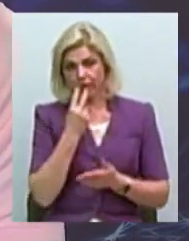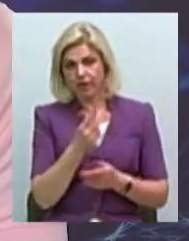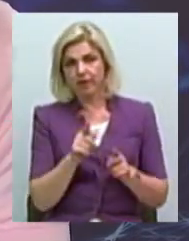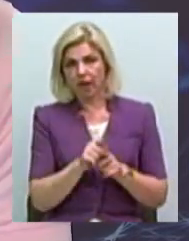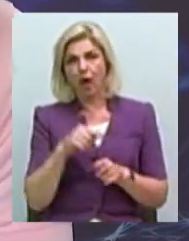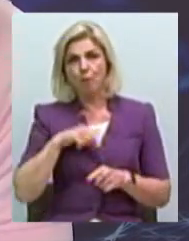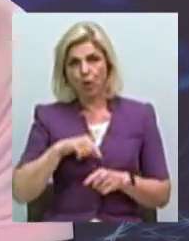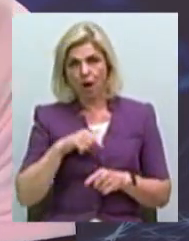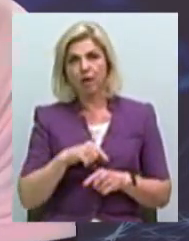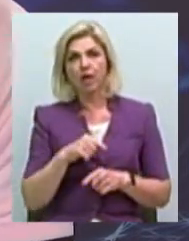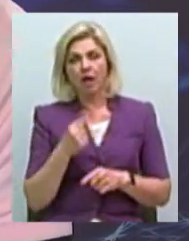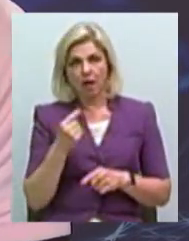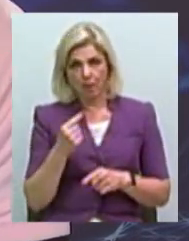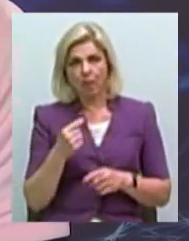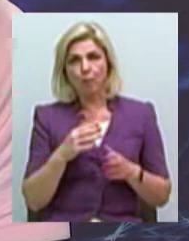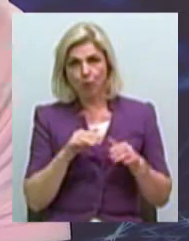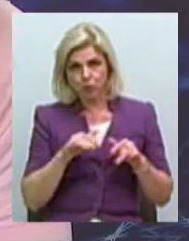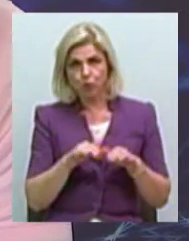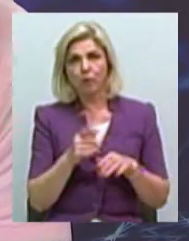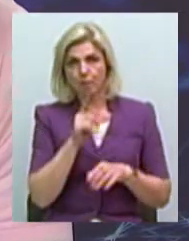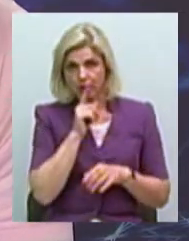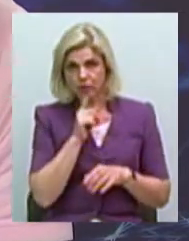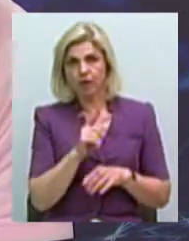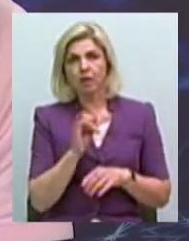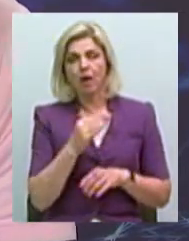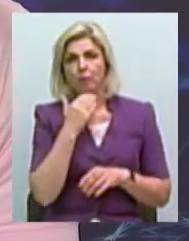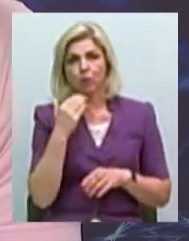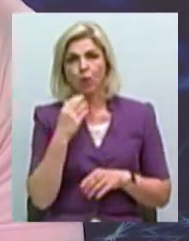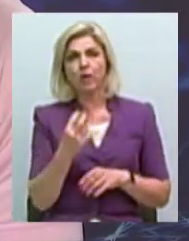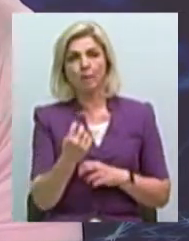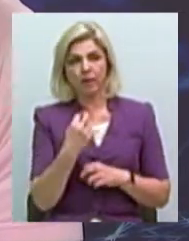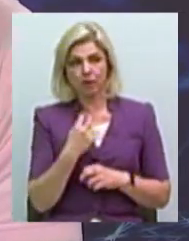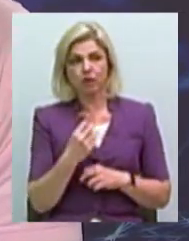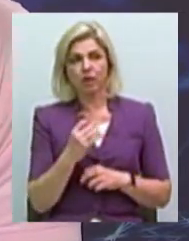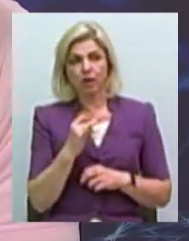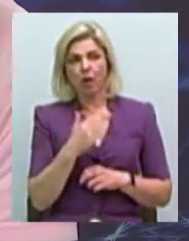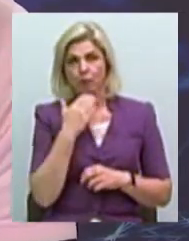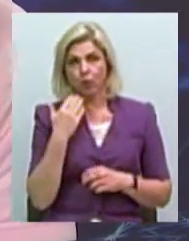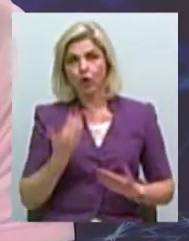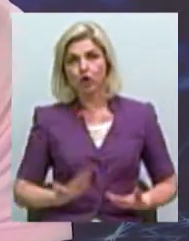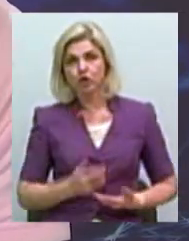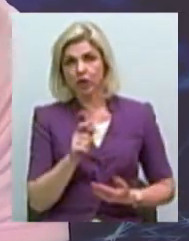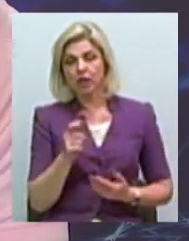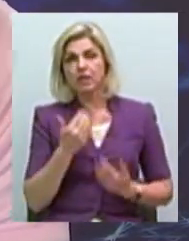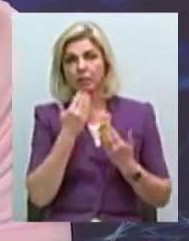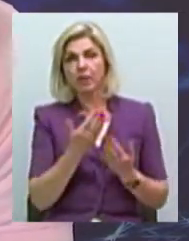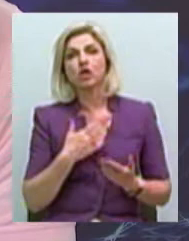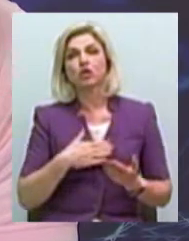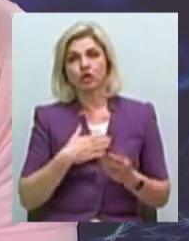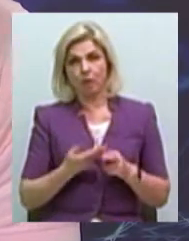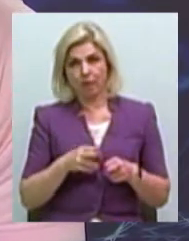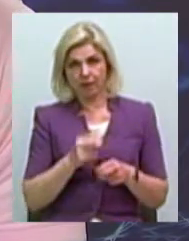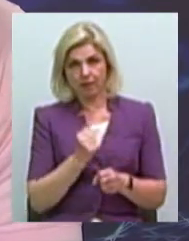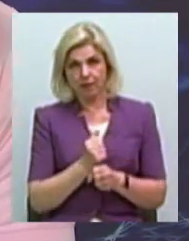аморальные поступки, молчать и сопеть в дудочку? Мне многие подошли, многие, так говорится, жители спрашивают, зачем я это сделал?